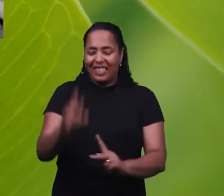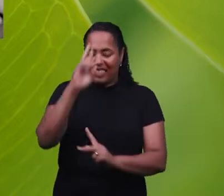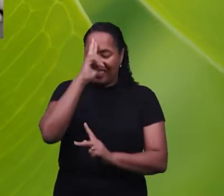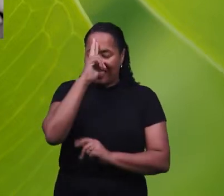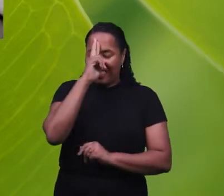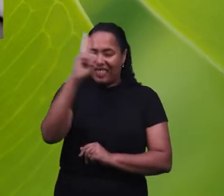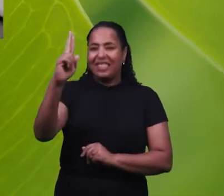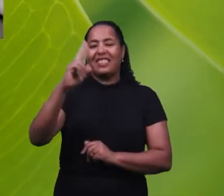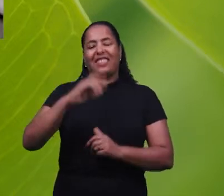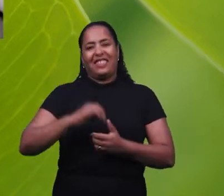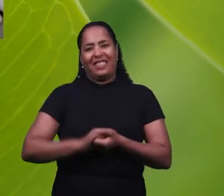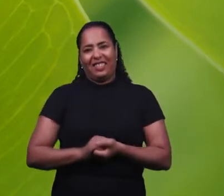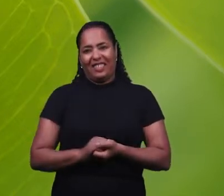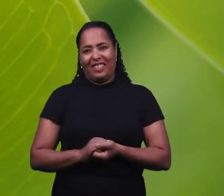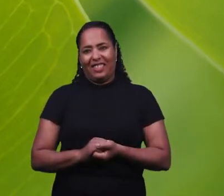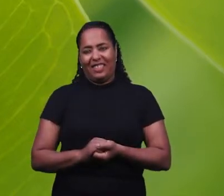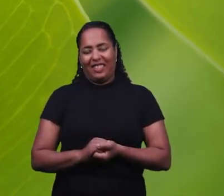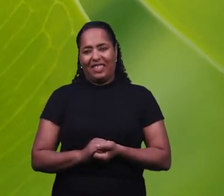du Seigneur.